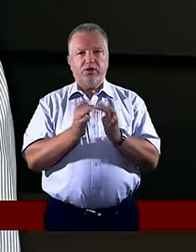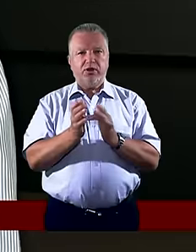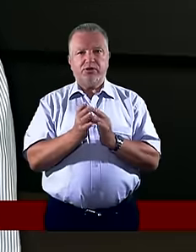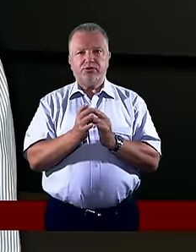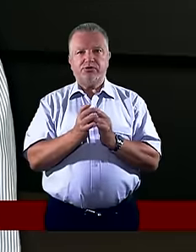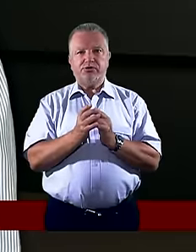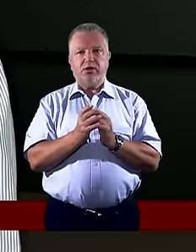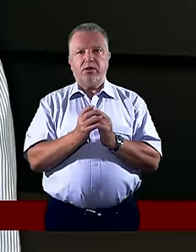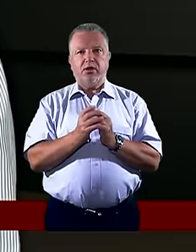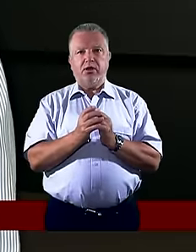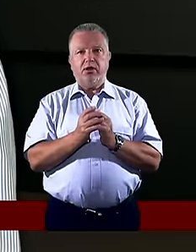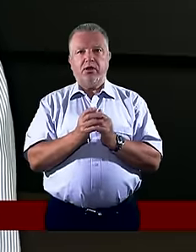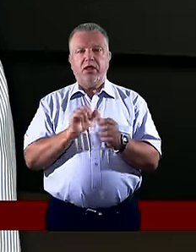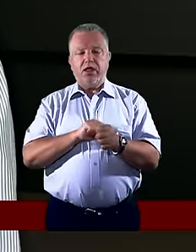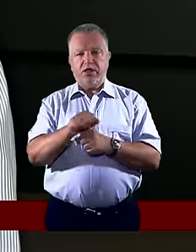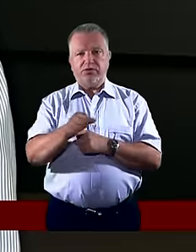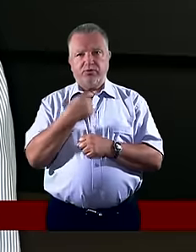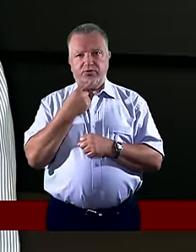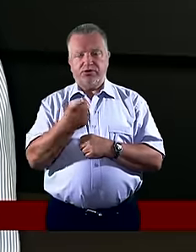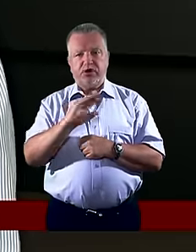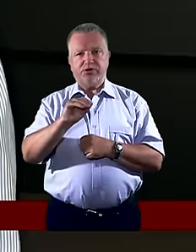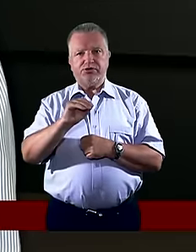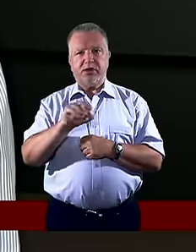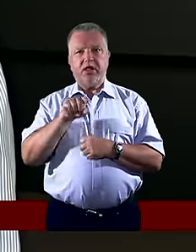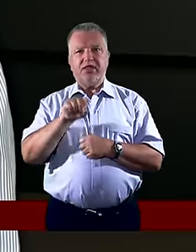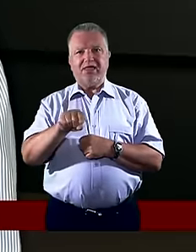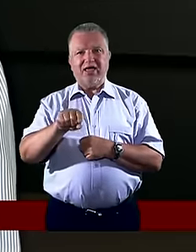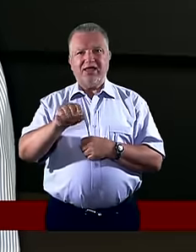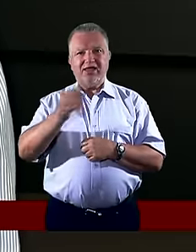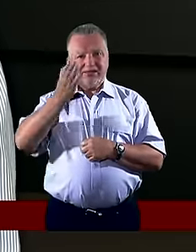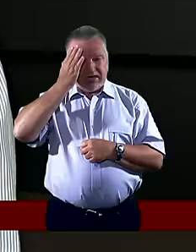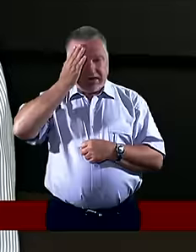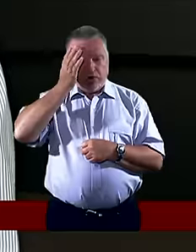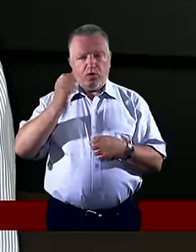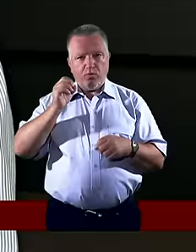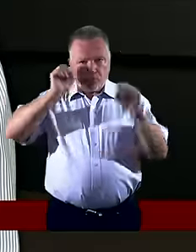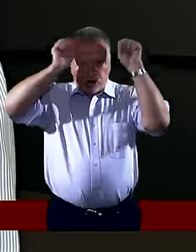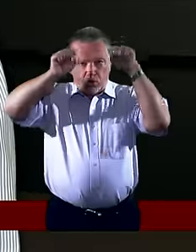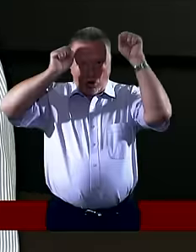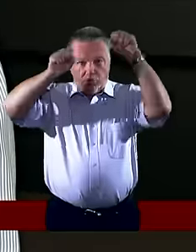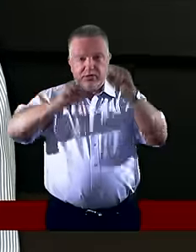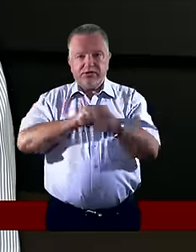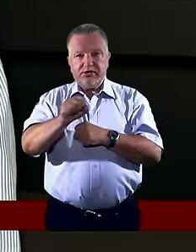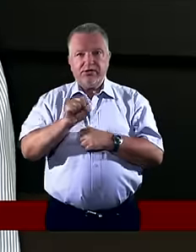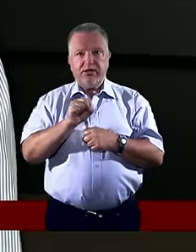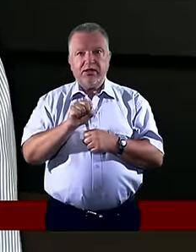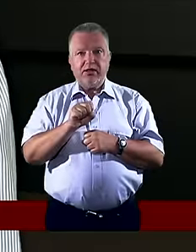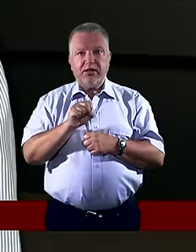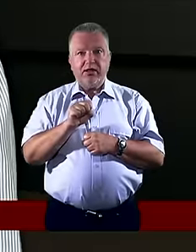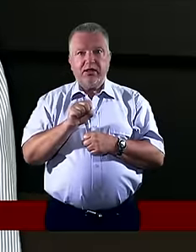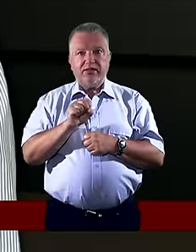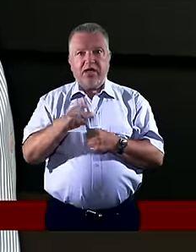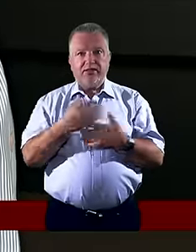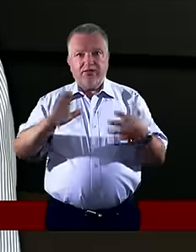ale jest powiedziane, że ta znajomość owiec jest tak wielka, że on każdą z nich zna po imieniu.